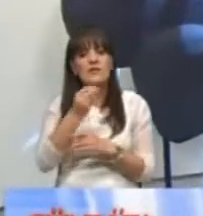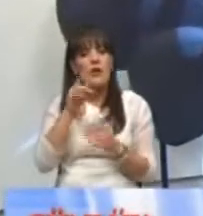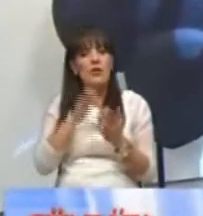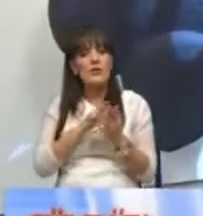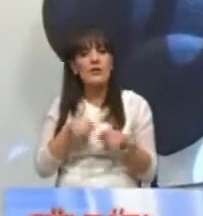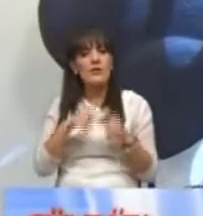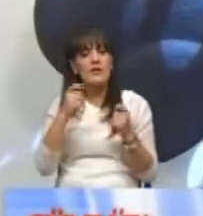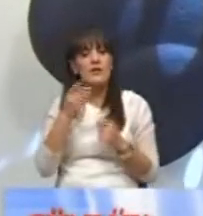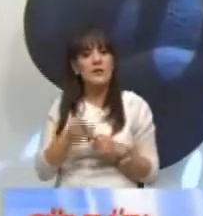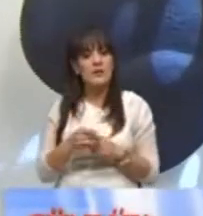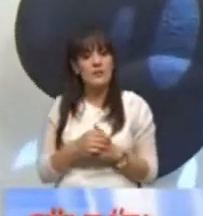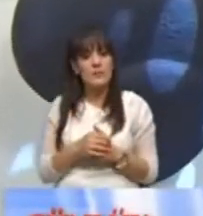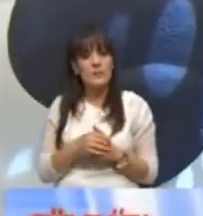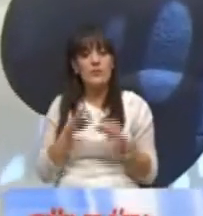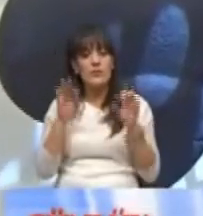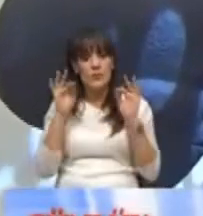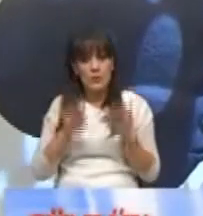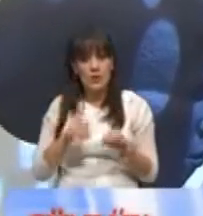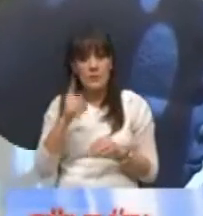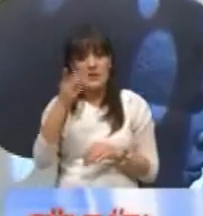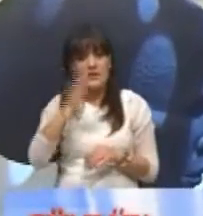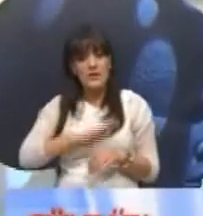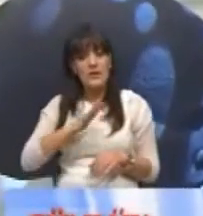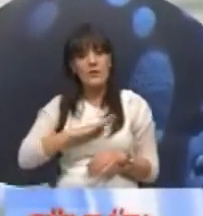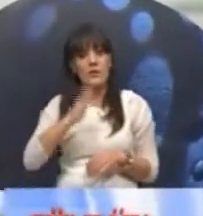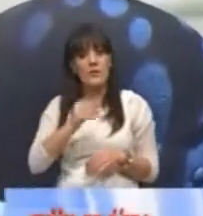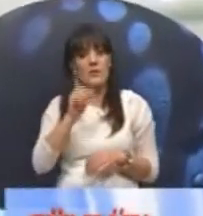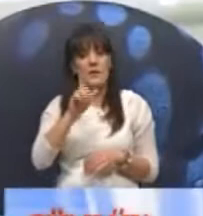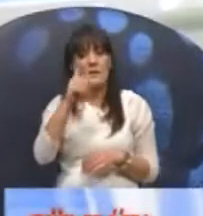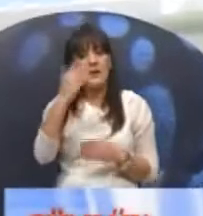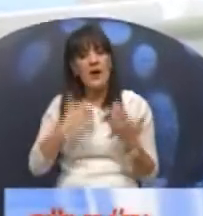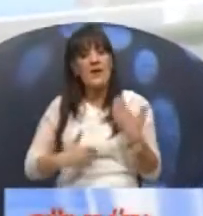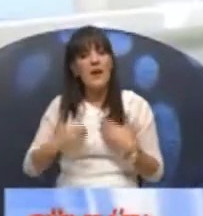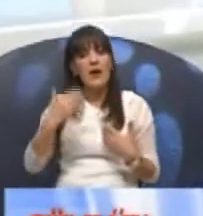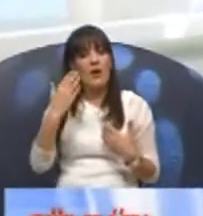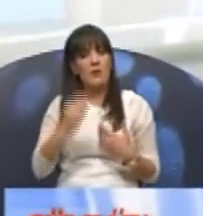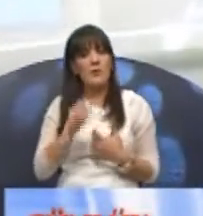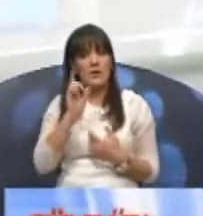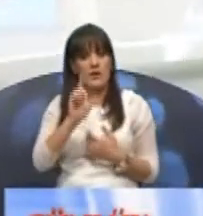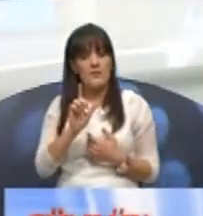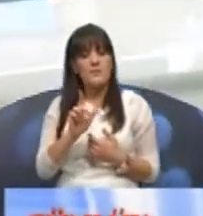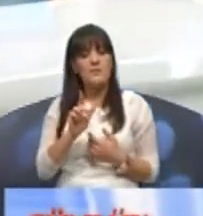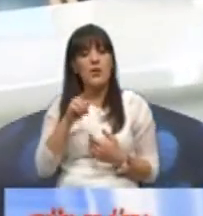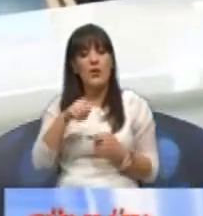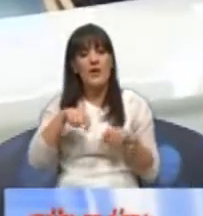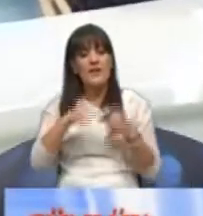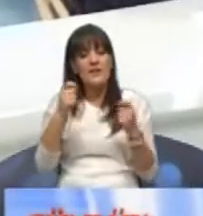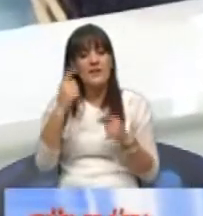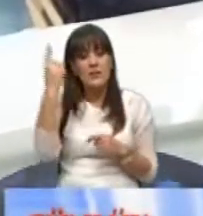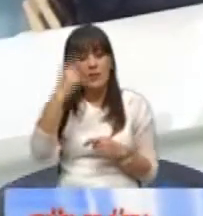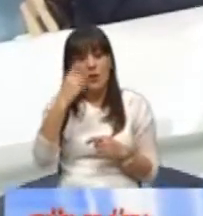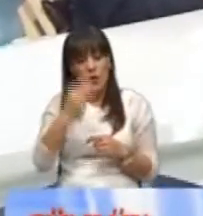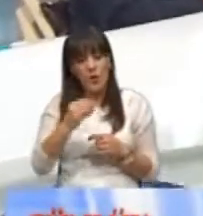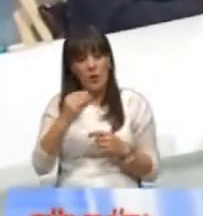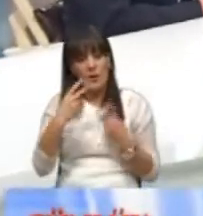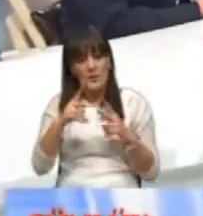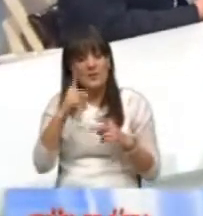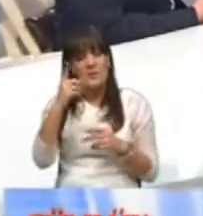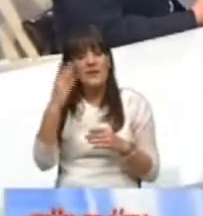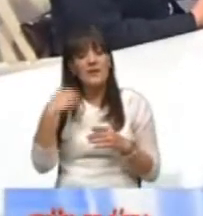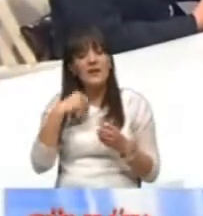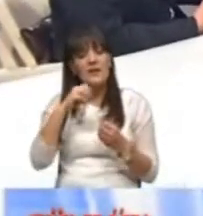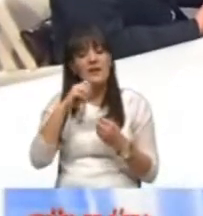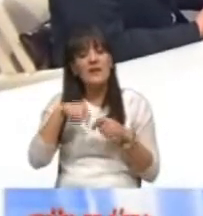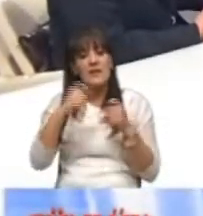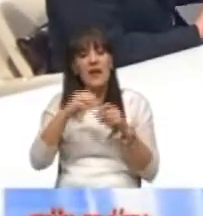kırık? Mutlaka bir şikayet olması lazım, yaralanma olması lazım. Yani o kırığa neden olabilecek bir travma yüksü olması lazım.